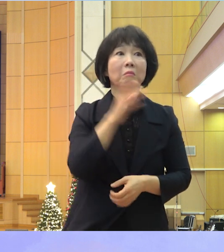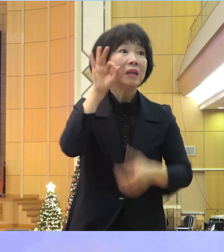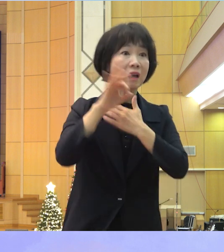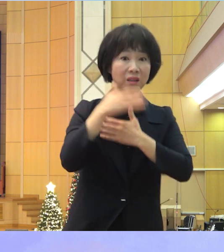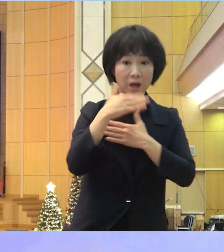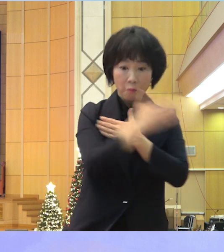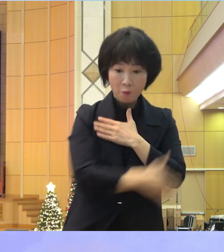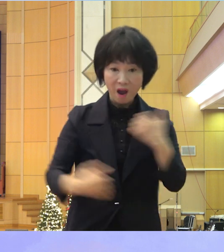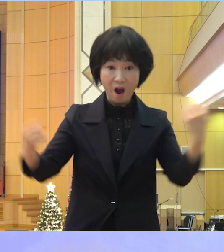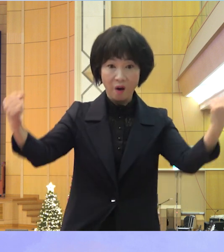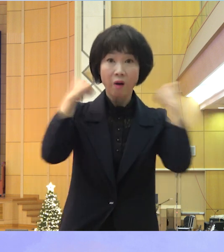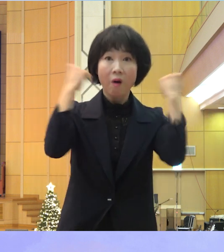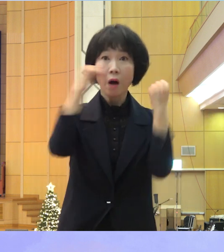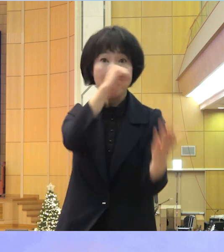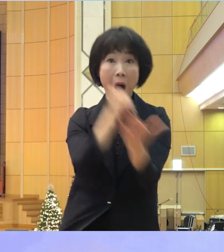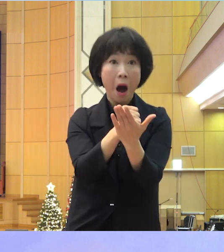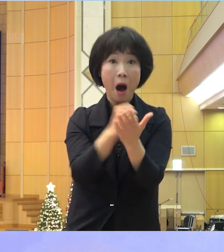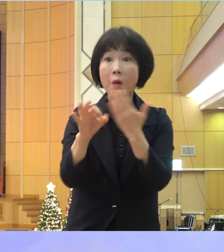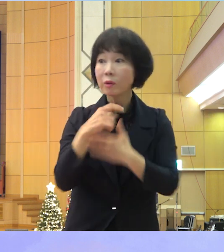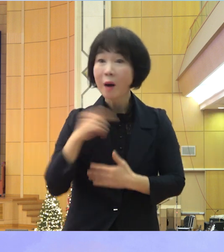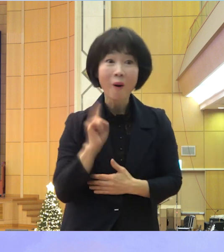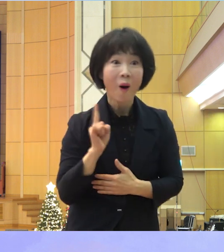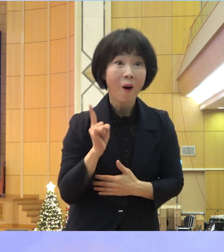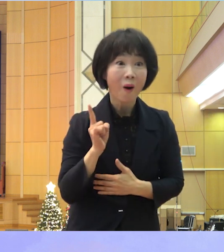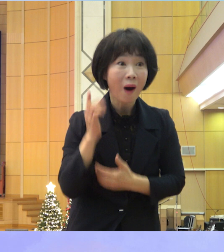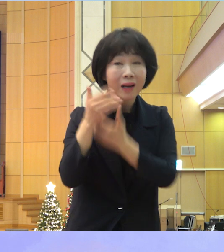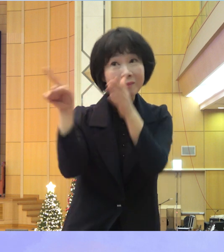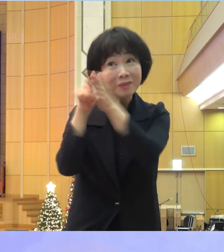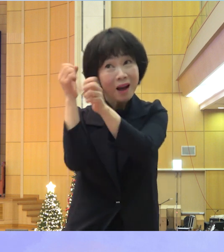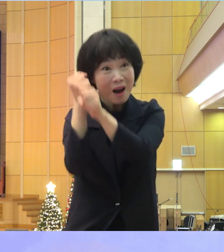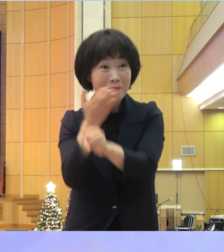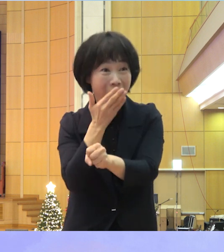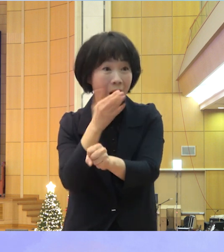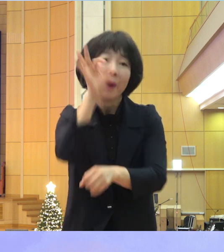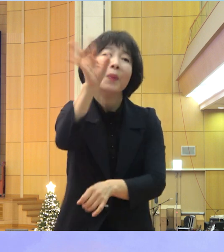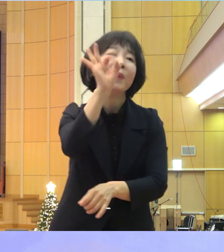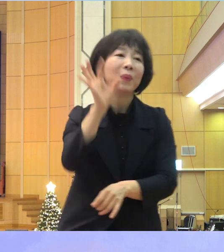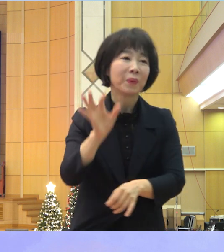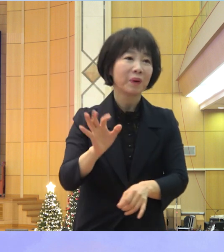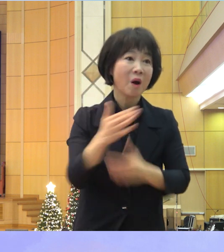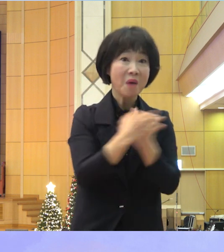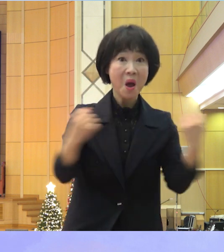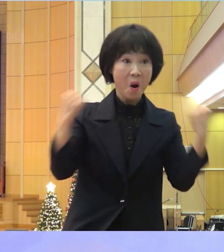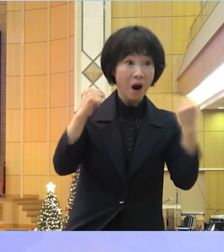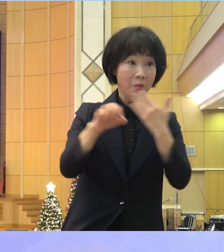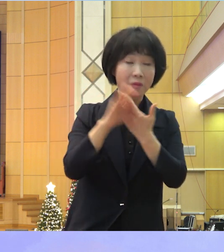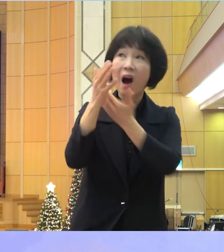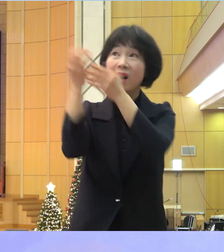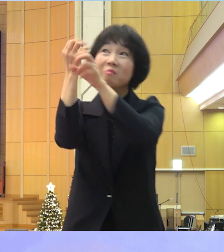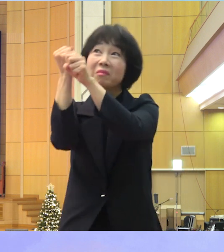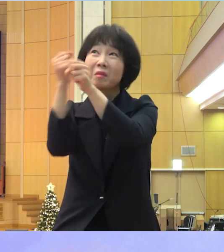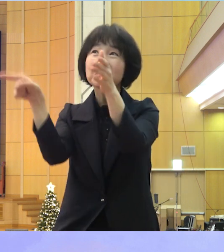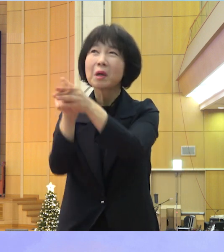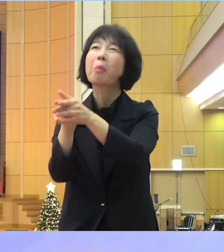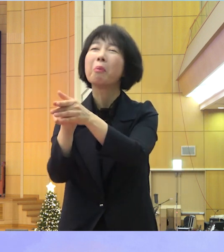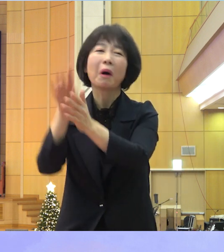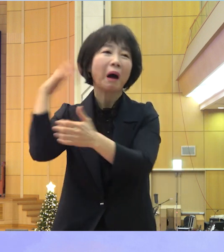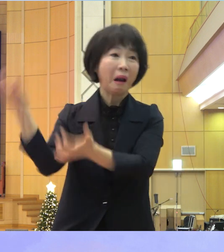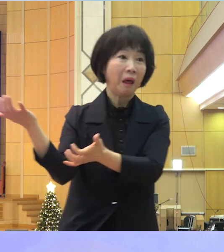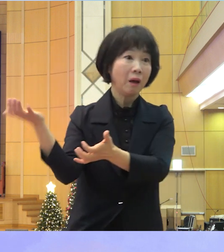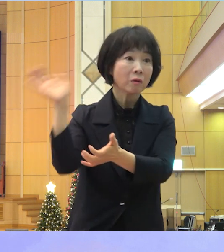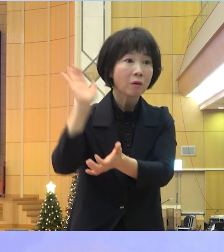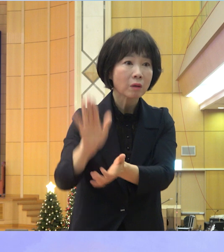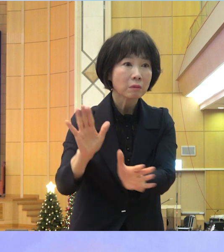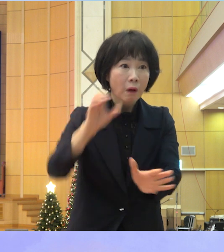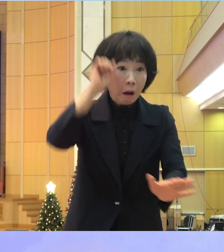안 걸렸더라면, 내가 이렇게 주님을 간절히 찾거나 주님을 의지하지 않고 형식적으로 신앙생활을 했을